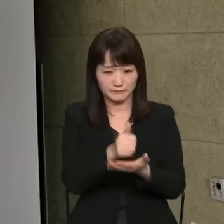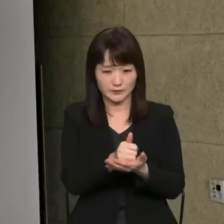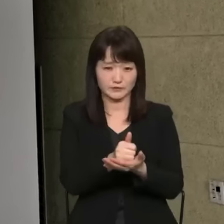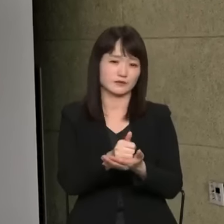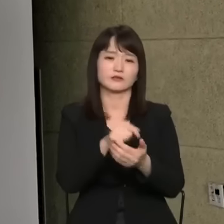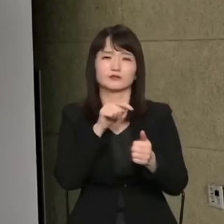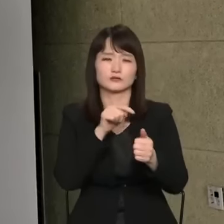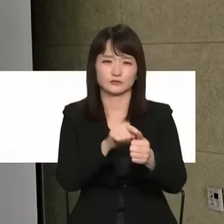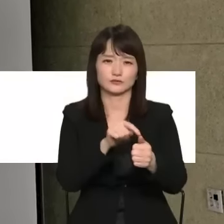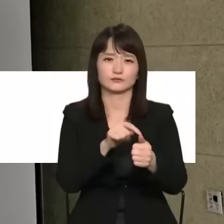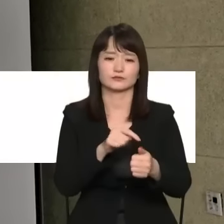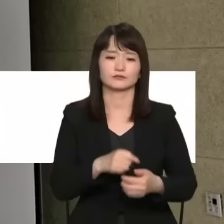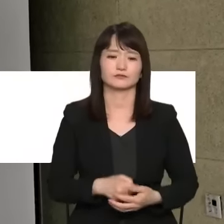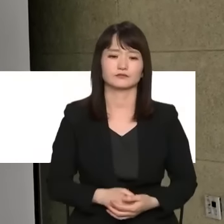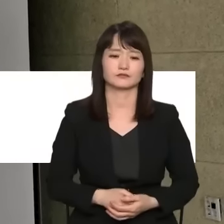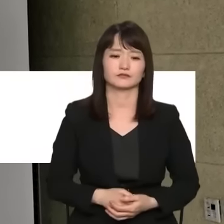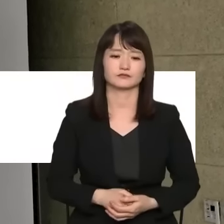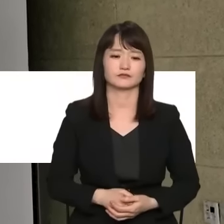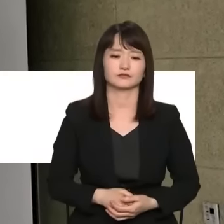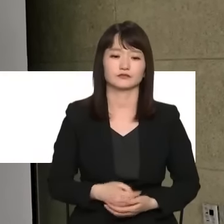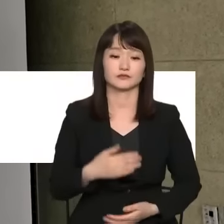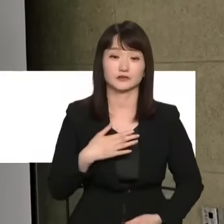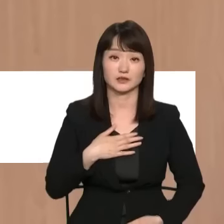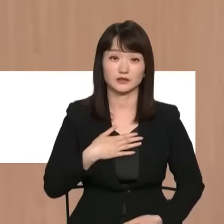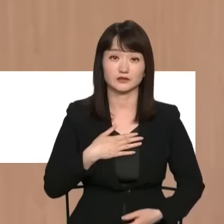했습니다. 저 역시 고소폭력